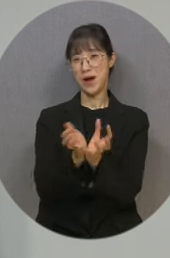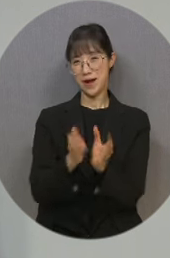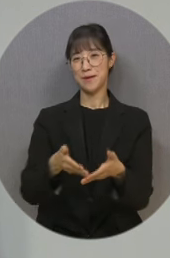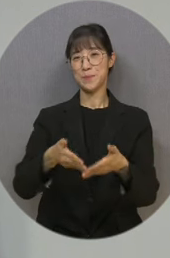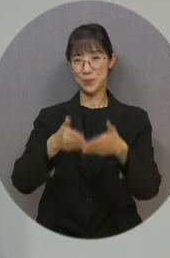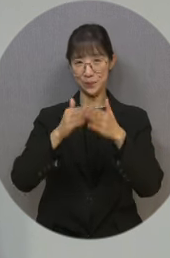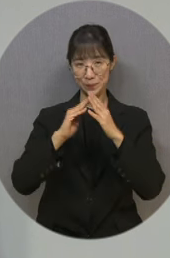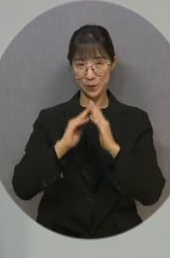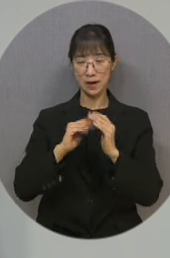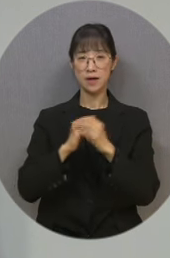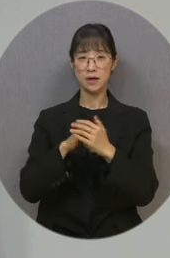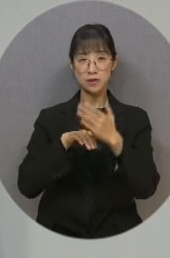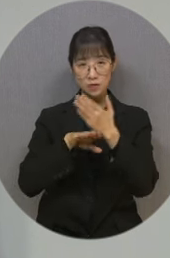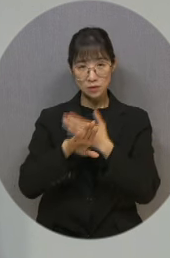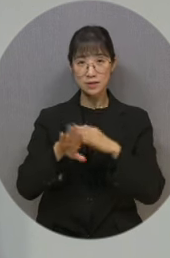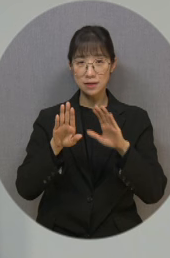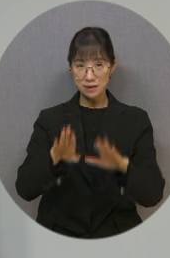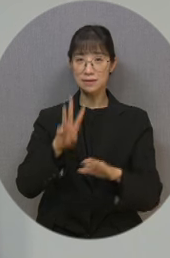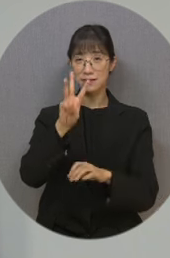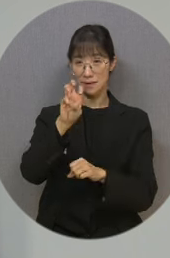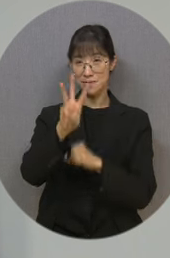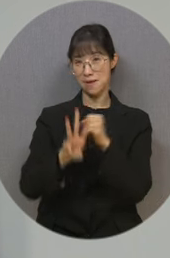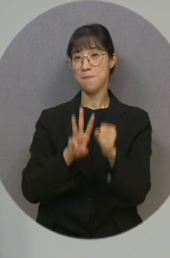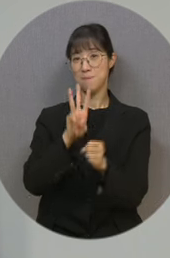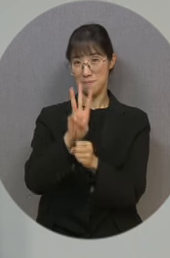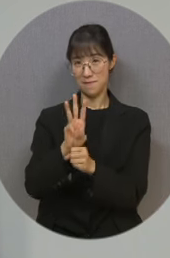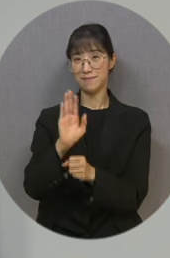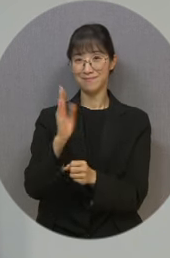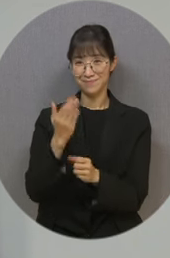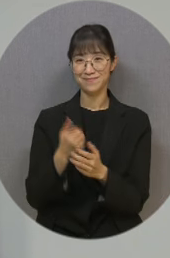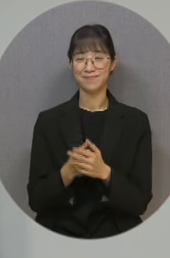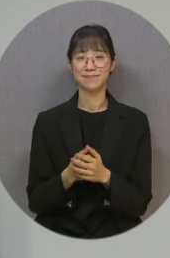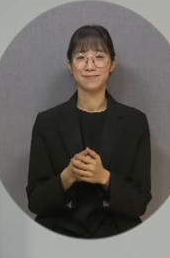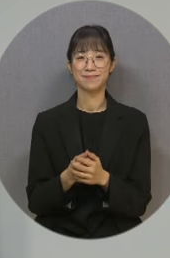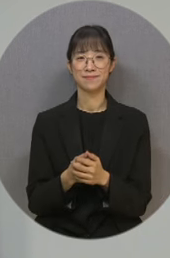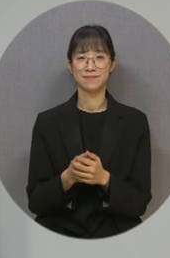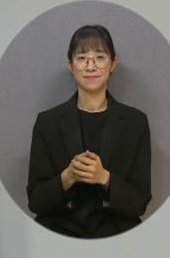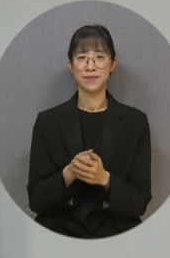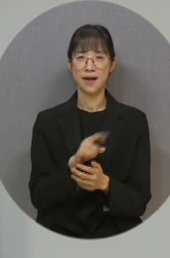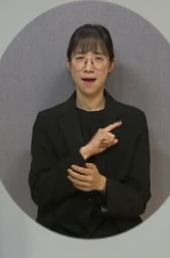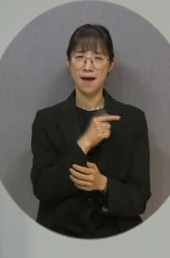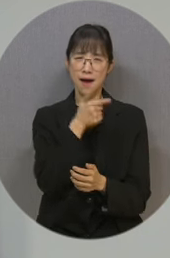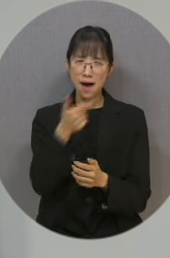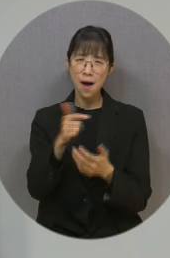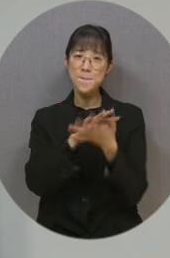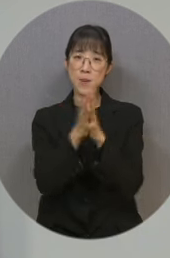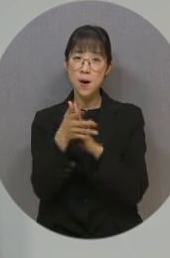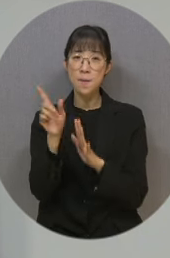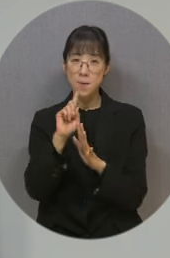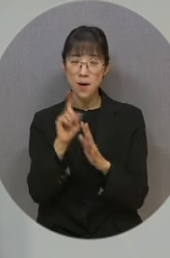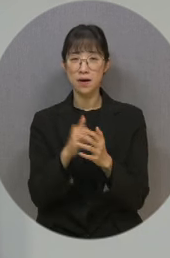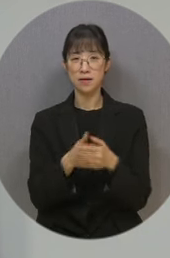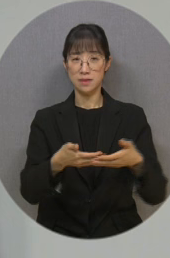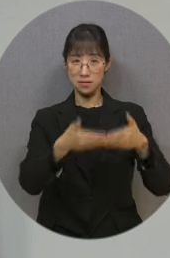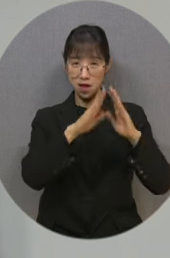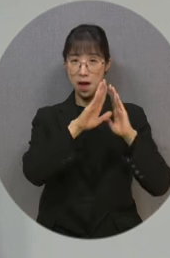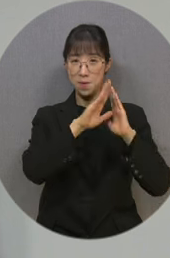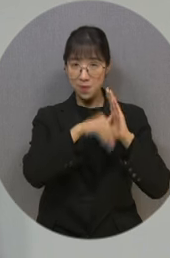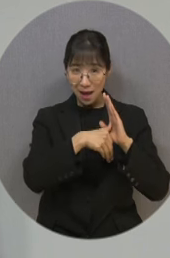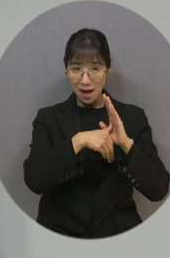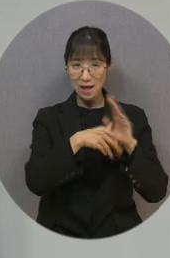그래서 설립된 이후에 지금 33년째 됐는데요 가장 큰 변화는 설립